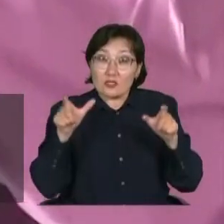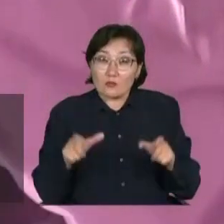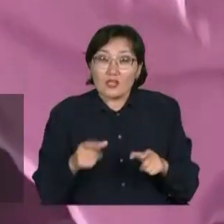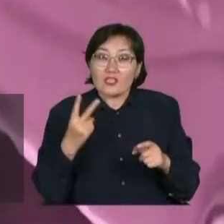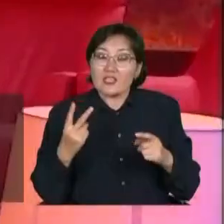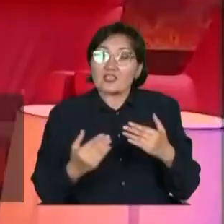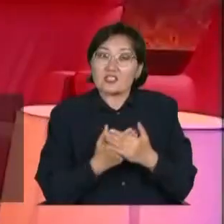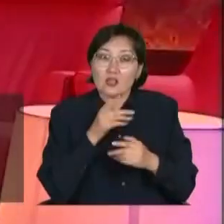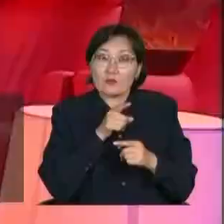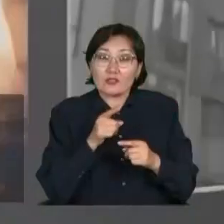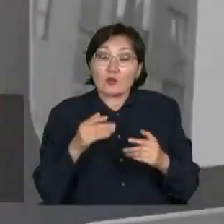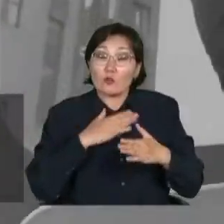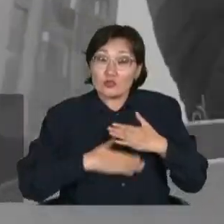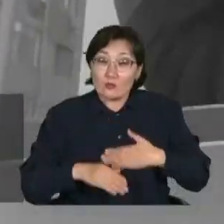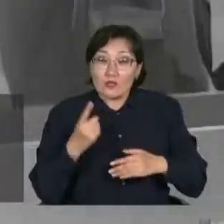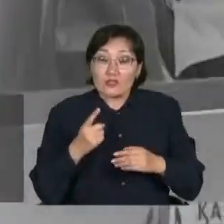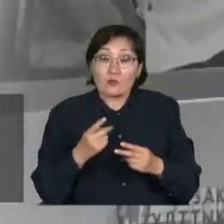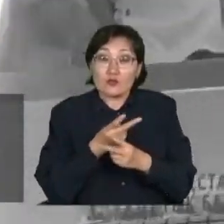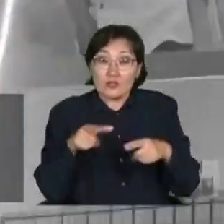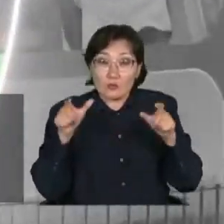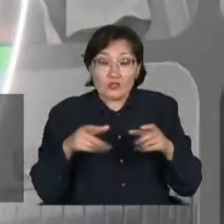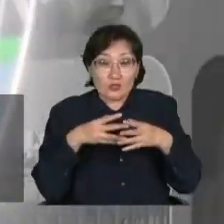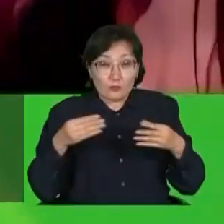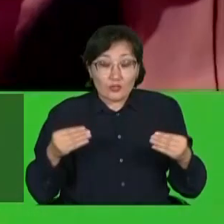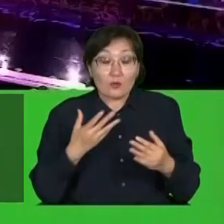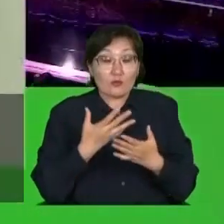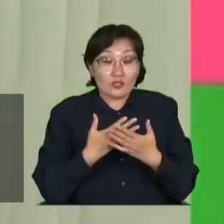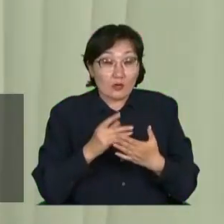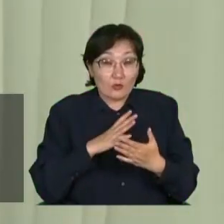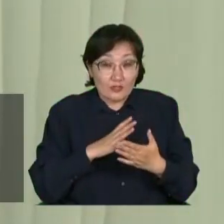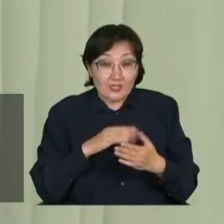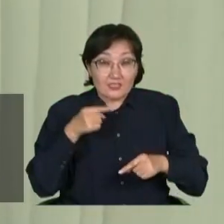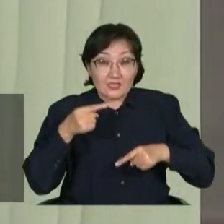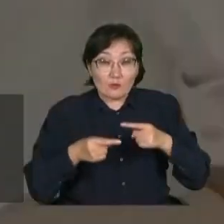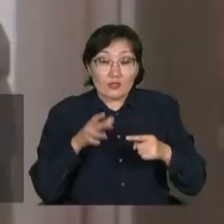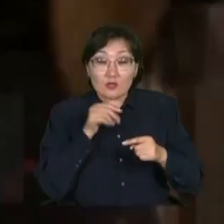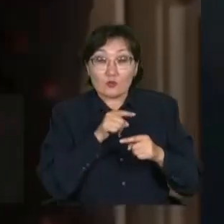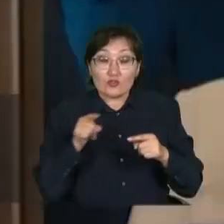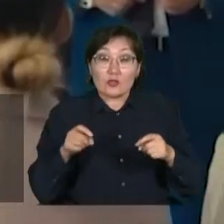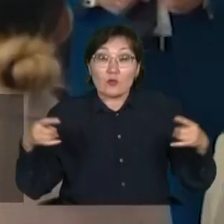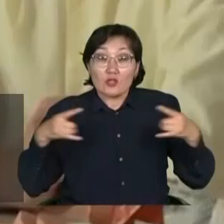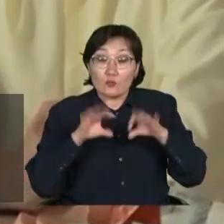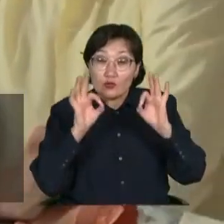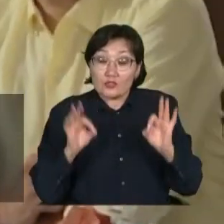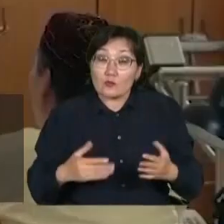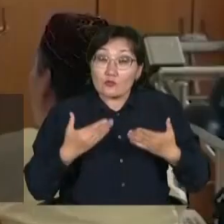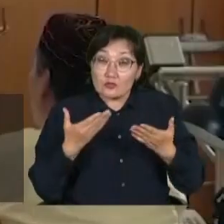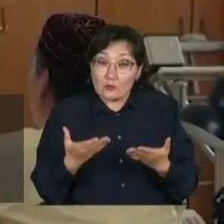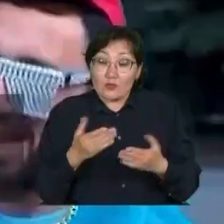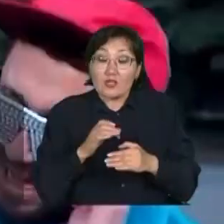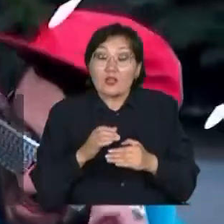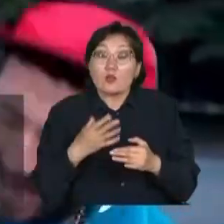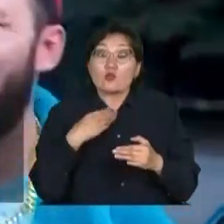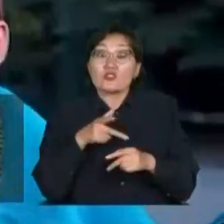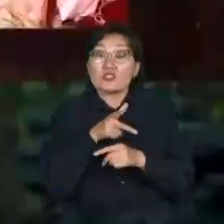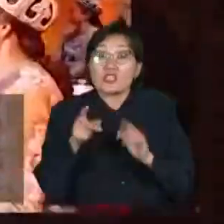жаңа маусыммен қуантады. Олардың бірі көпшілікке көктемде жол тартқан еді. Енді келесі маусымда арна күзде ұсынып, өз өндірген 7